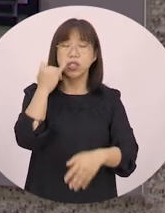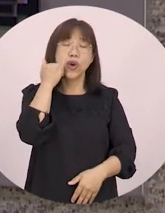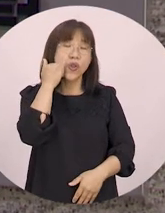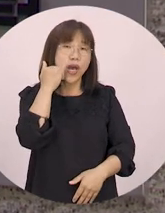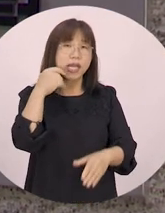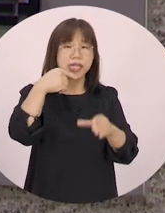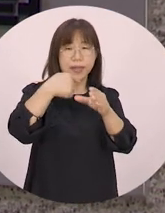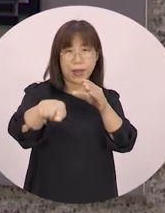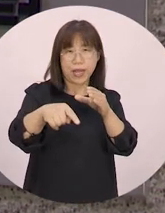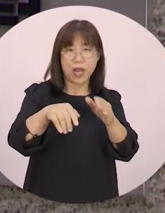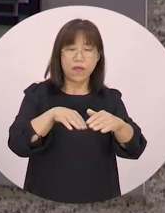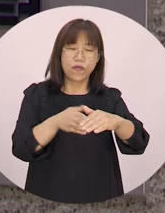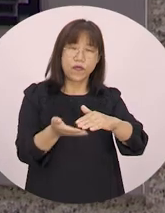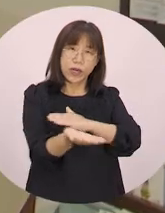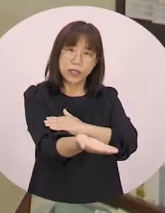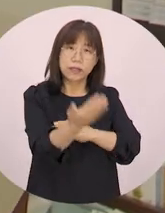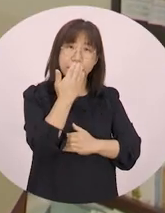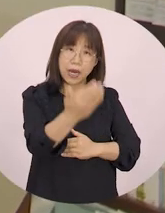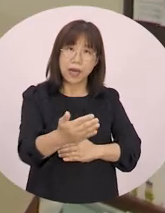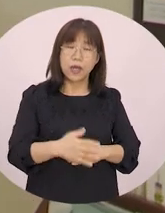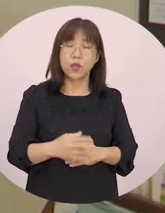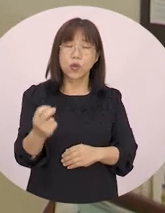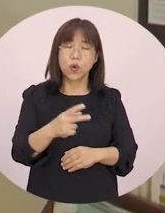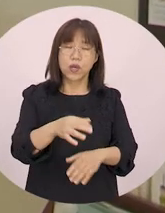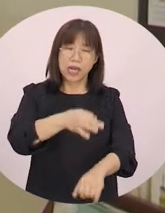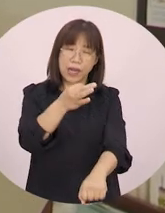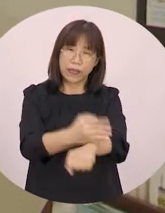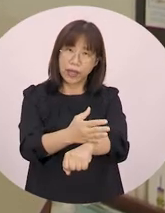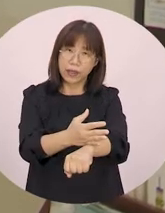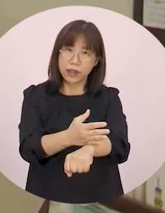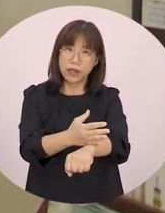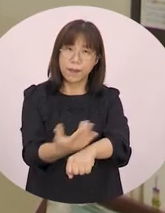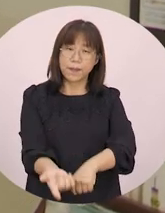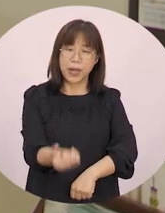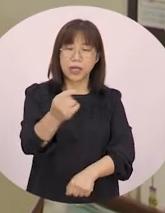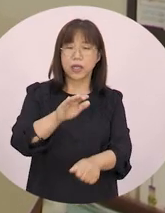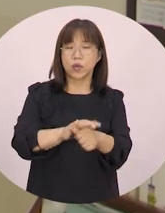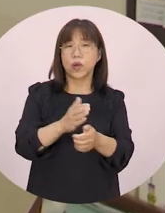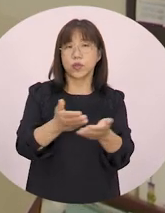이메일, 팩스로 신청하면 되고 간단한 통역 및 정보 제공은